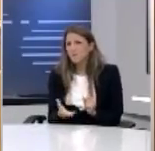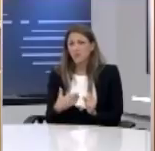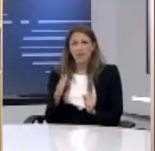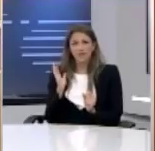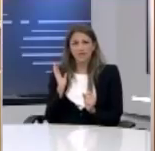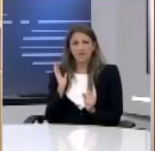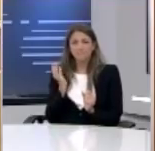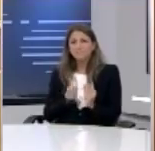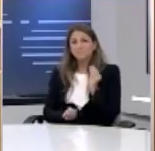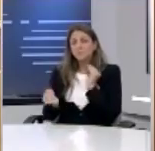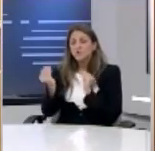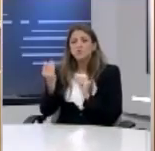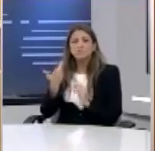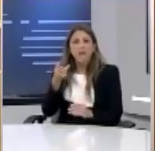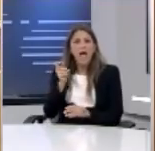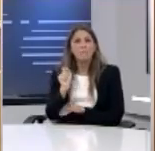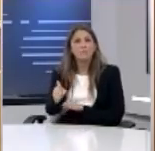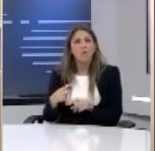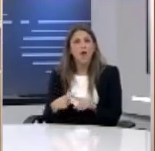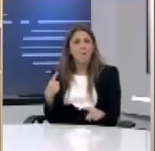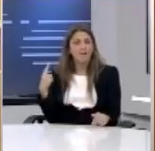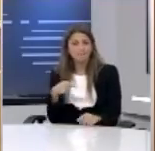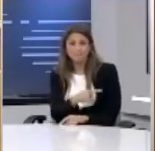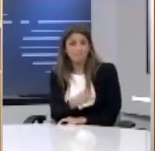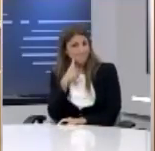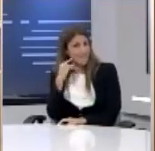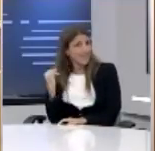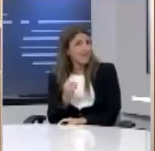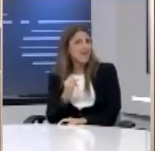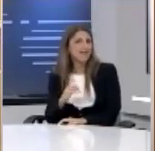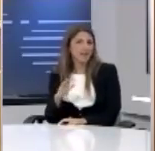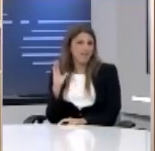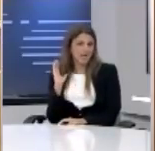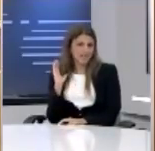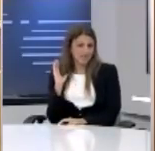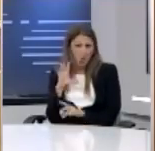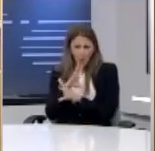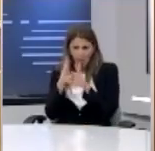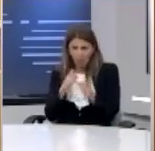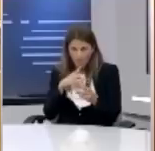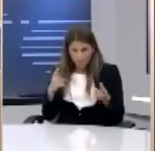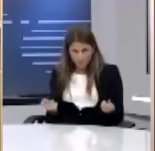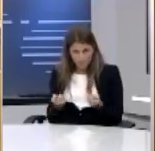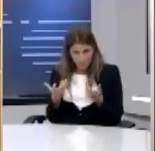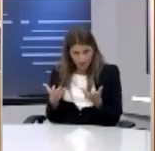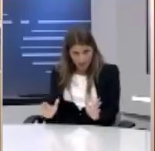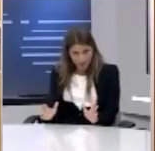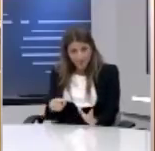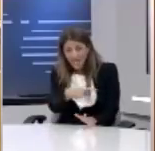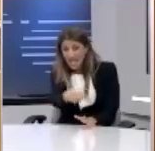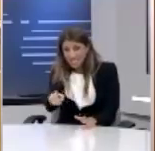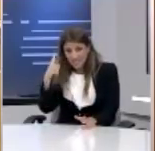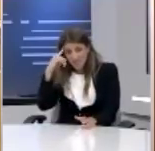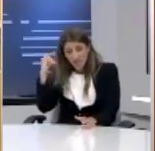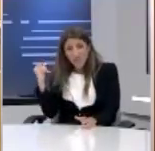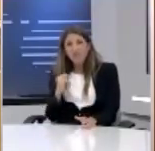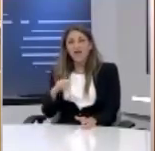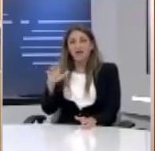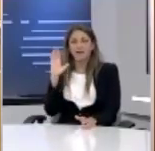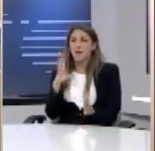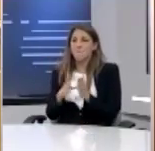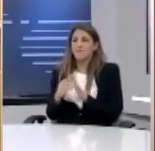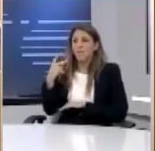δεν καταλαβαίνετε όμως, σε όλα αυτά που κάνετε, όπως για παράδειγμα να δίνετε δυνατότητα κράτησης ως 36